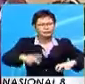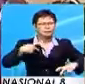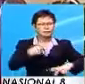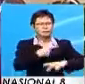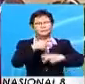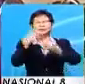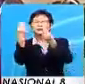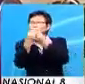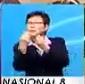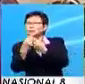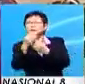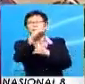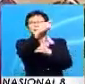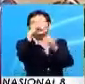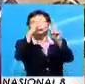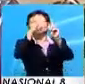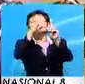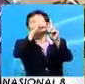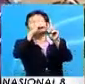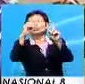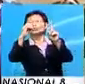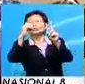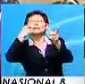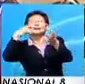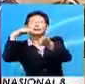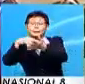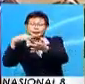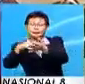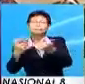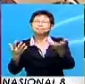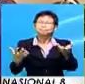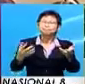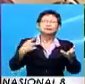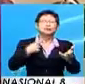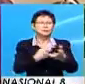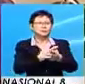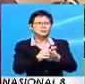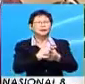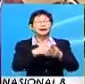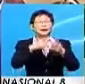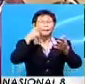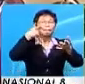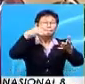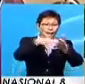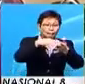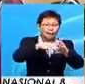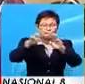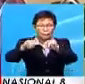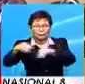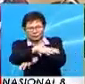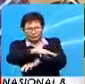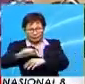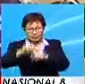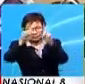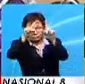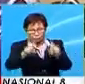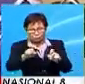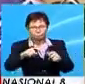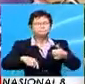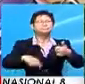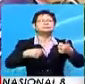subjek. Itu kalau kita ambil dari segi subjek yang diambil oleh pelajar. Yang kedua, kita nak tengok